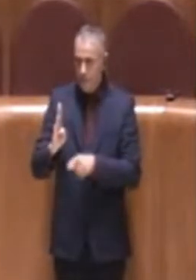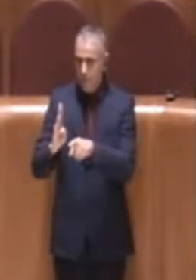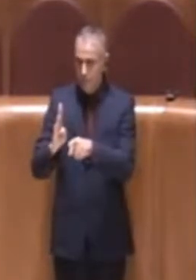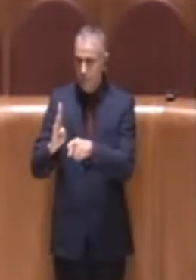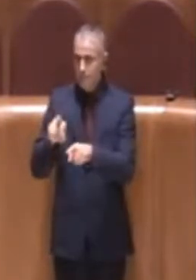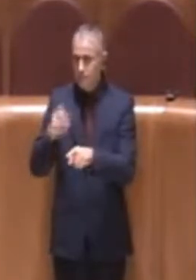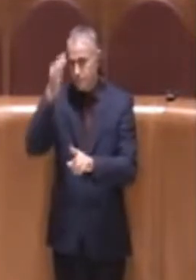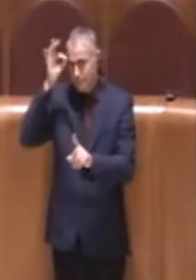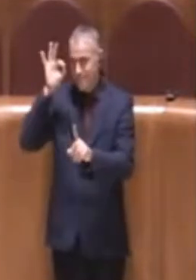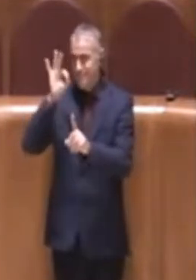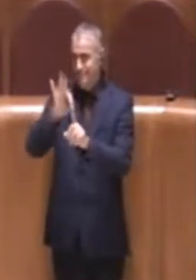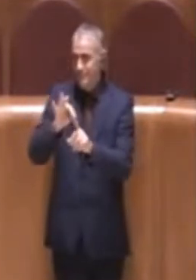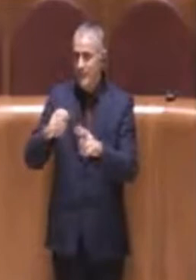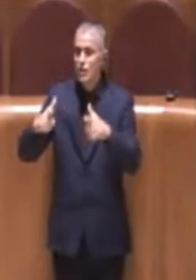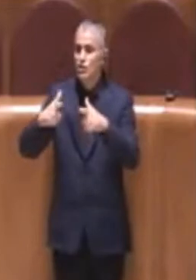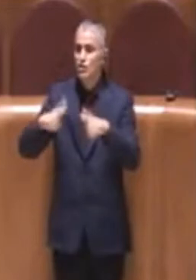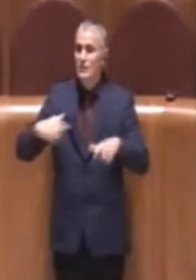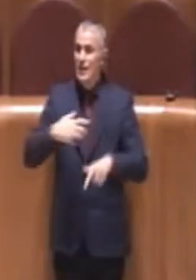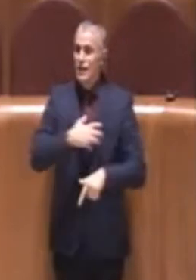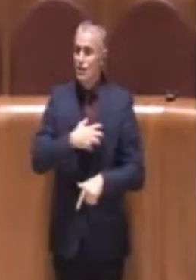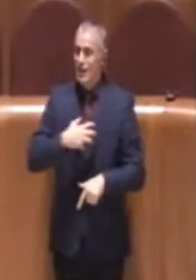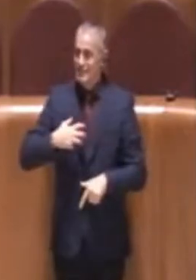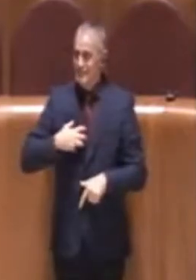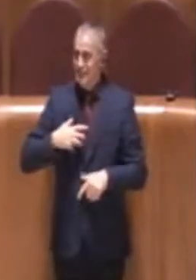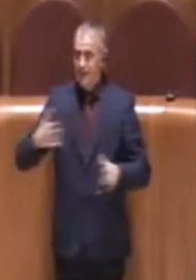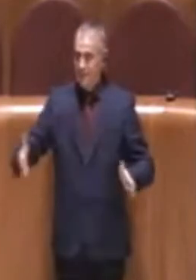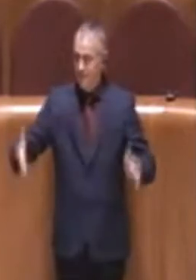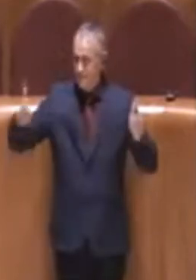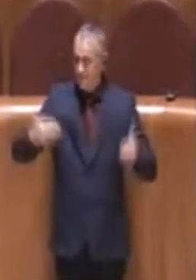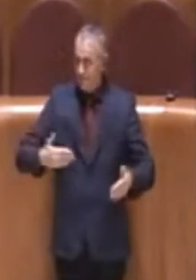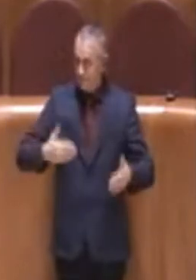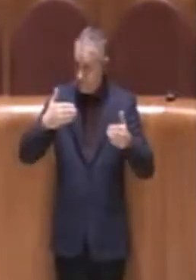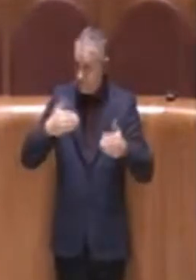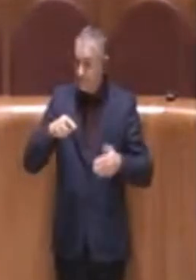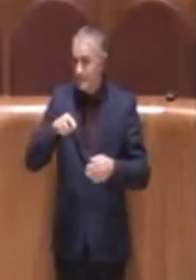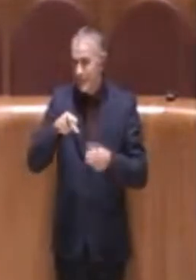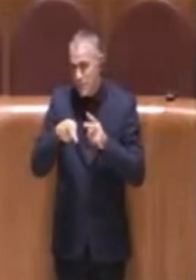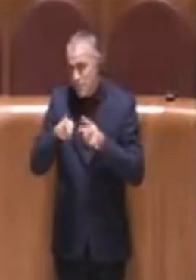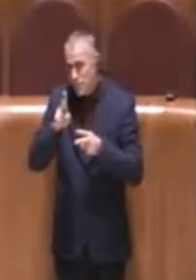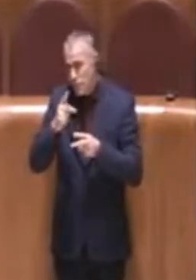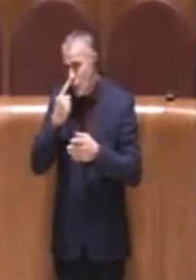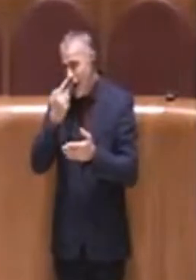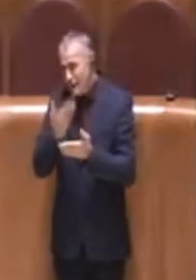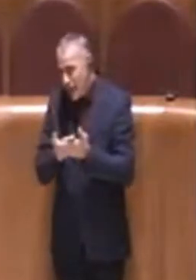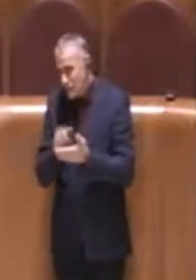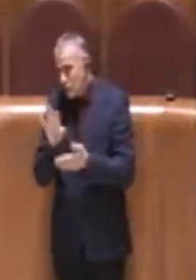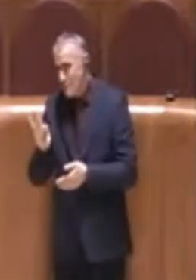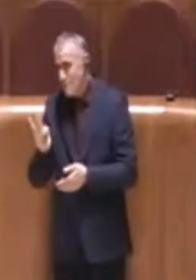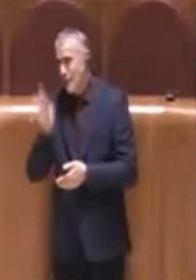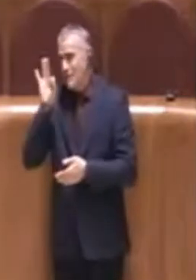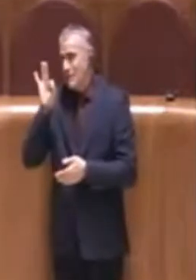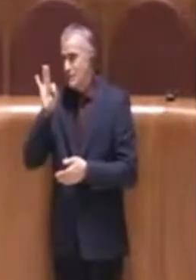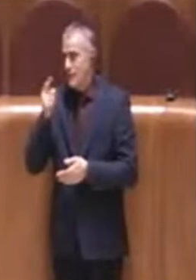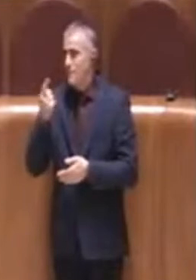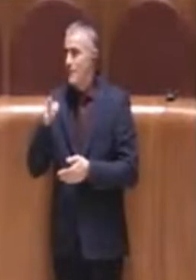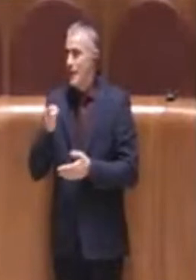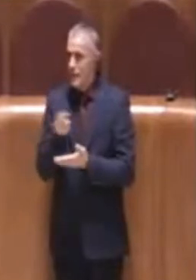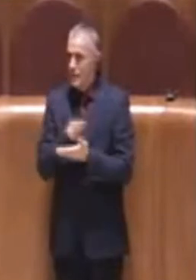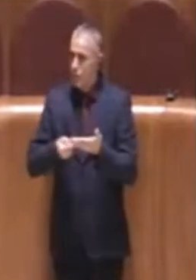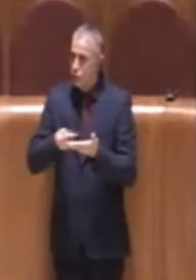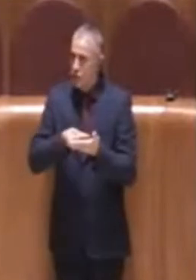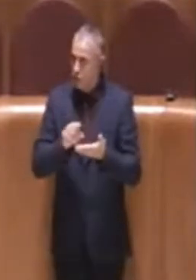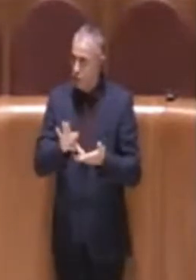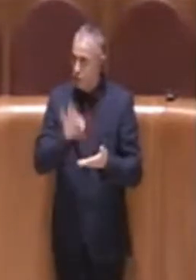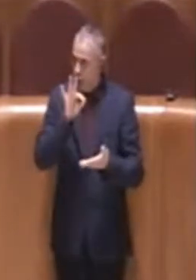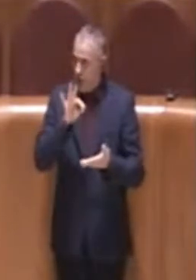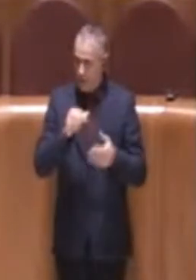appunto alla cosiddetta città della scienza vengano preferiti nella valutazione delle scelte progettuali che verranno fuori dal